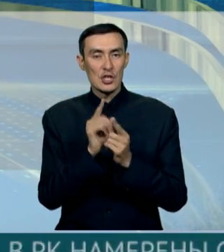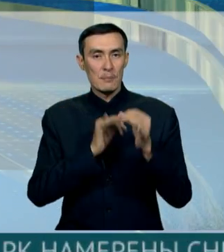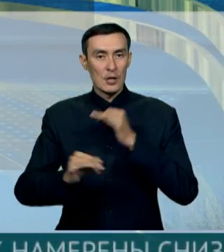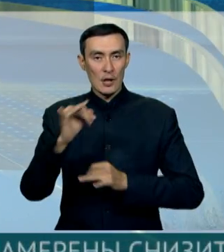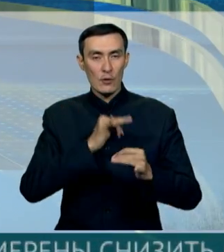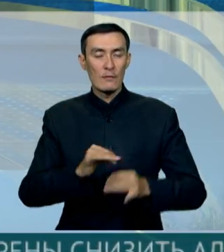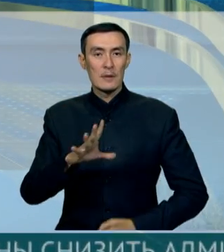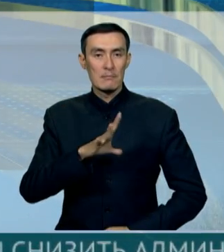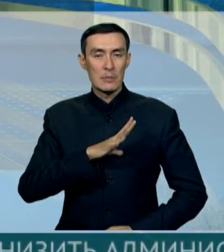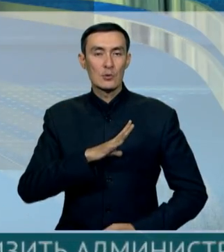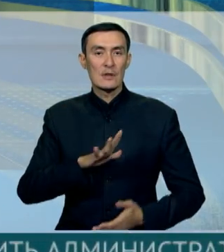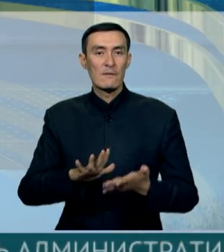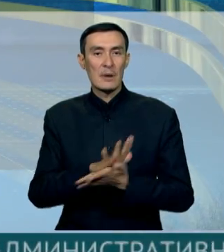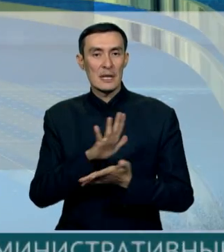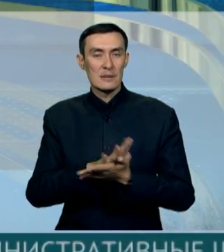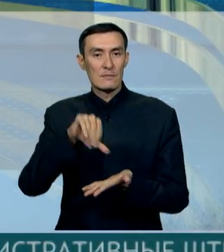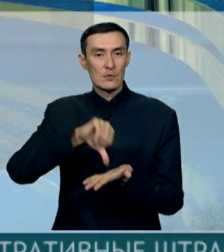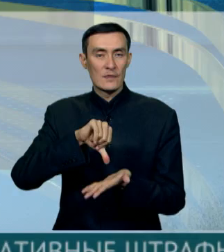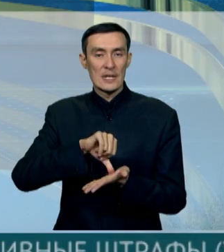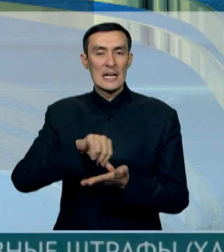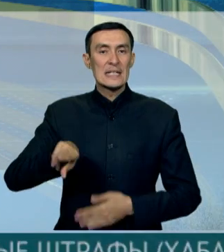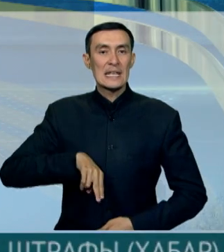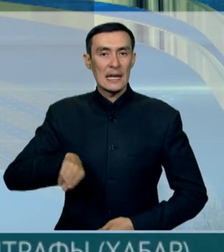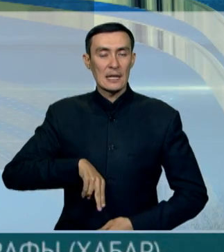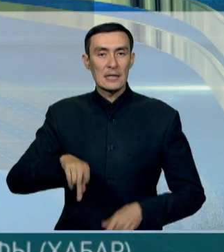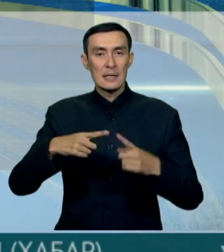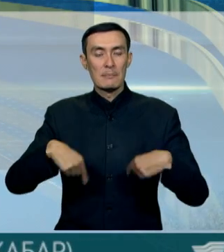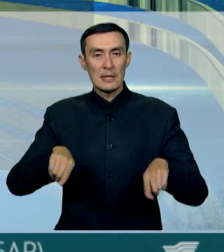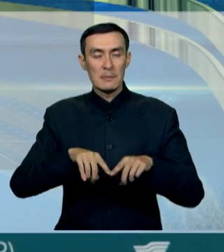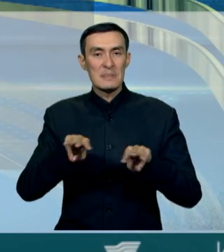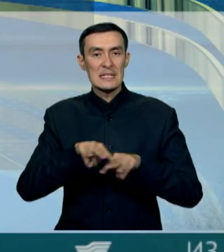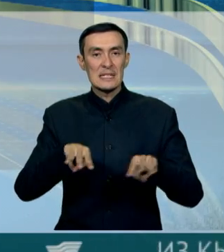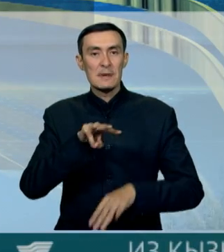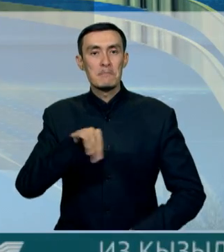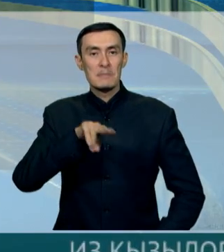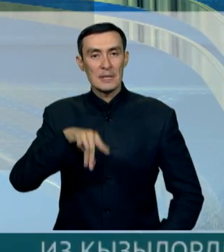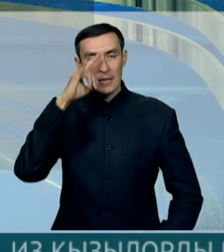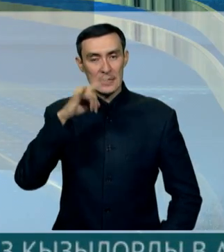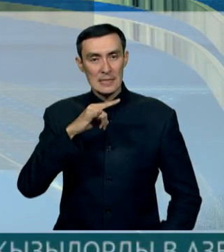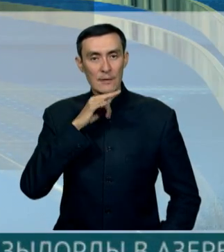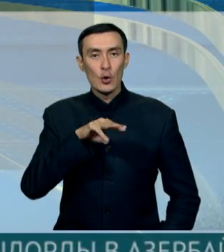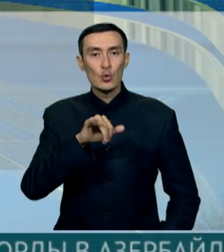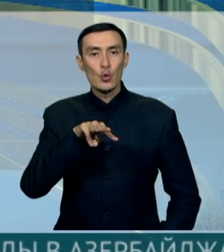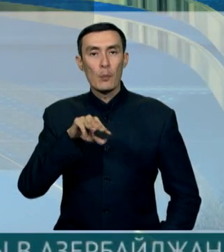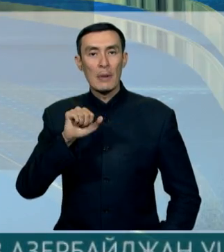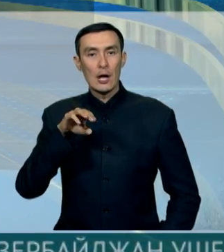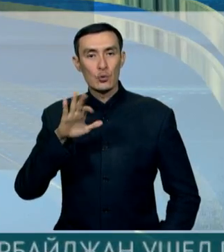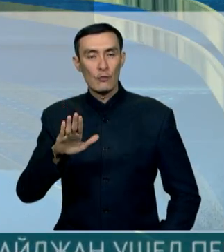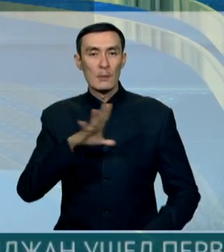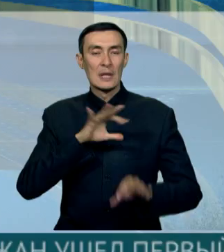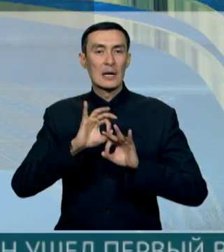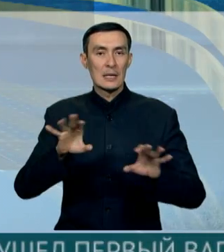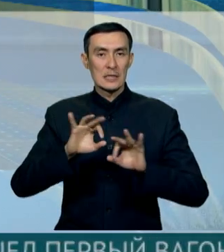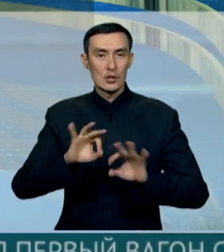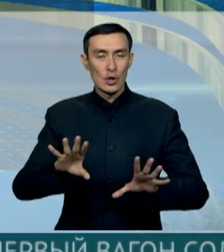совсем недавно к прессе выходил директор Департамента Азии и Африки Министерства иностранных дел Казахстана Айдарбек Туматов. Он рассказал о